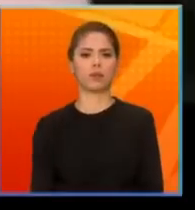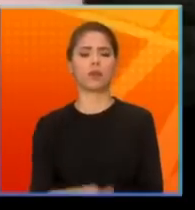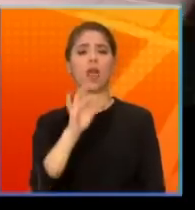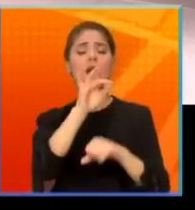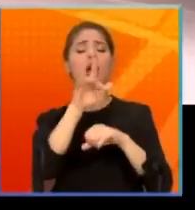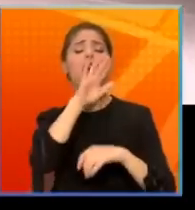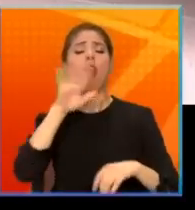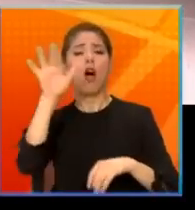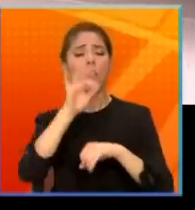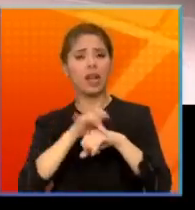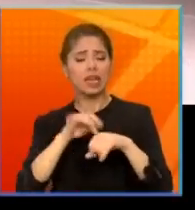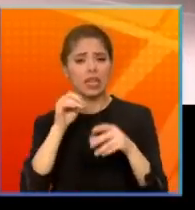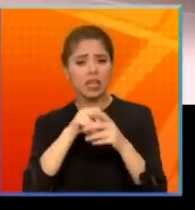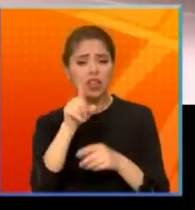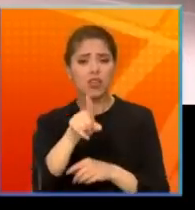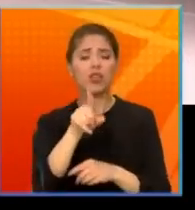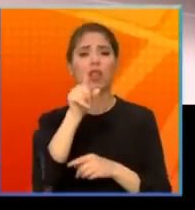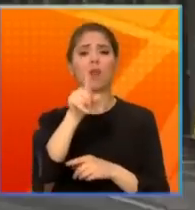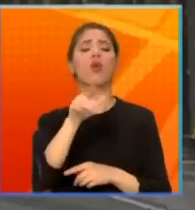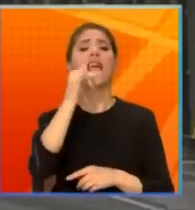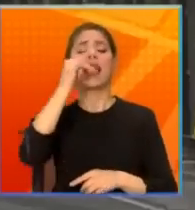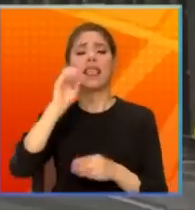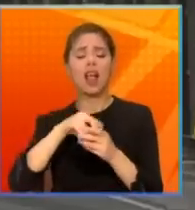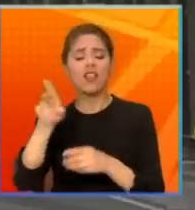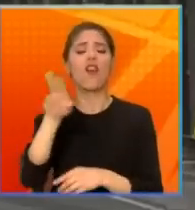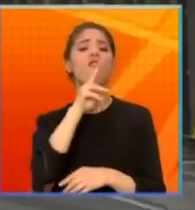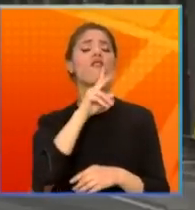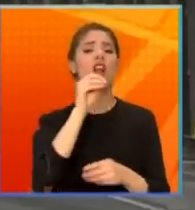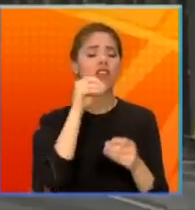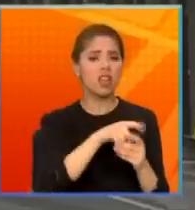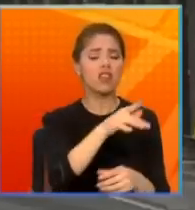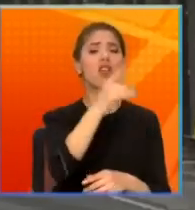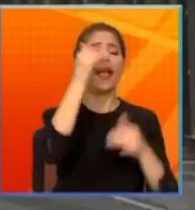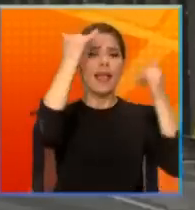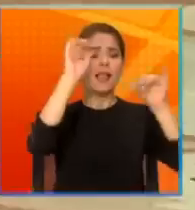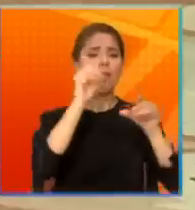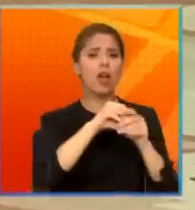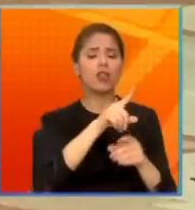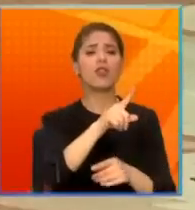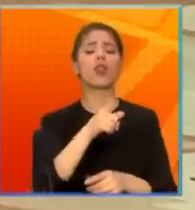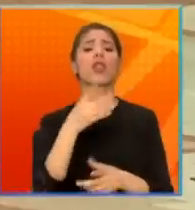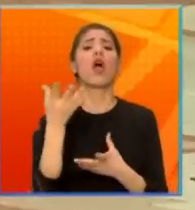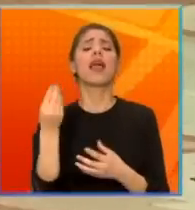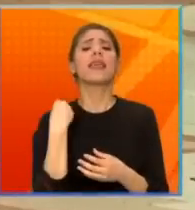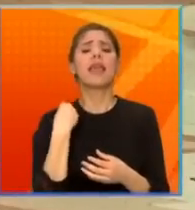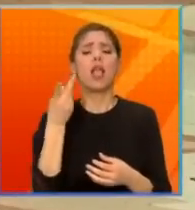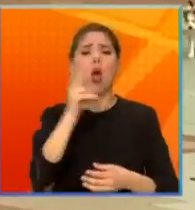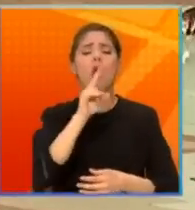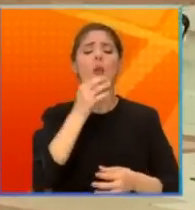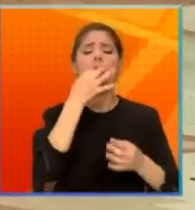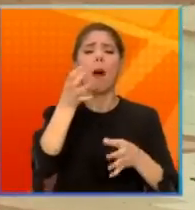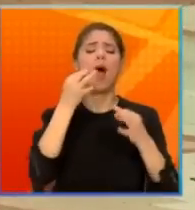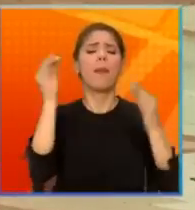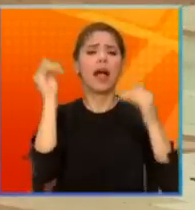Kıta Avrupa'sının 3 büyük ülkesinde, İtalya'da, Fransa'da ve İspanya'da her gün yüzlerce yeni ölüm haberi